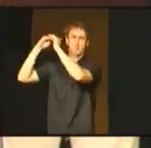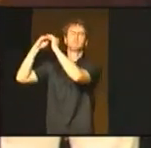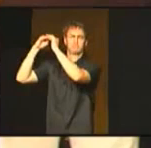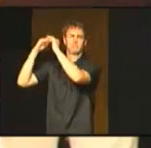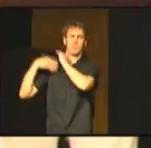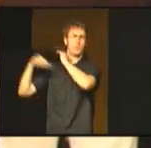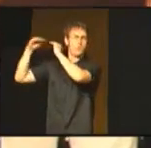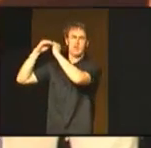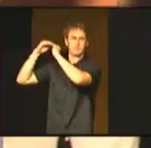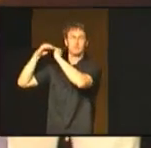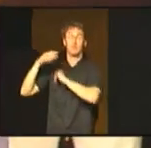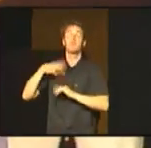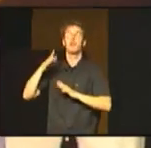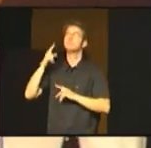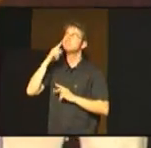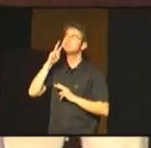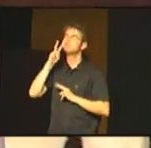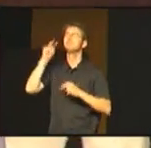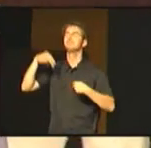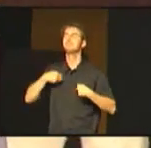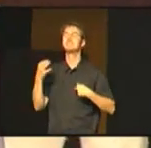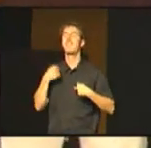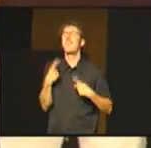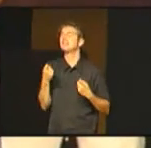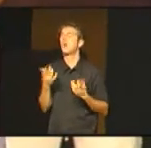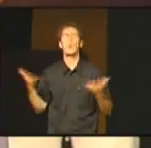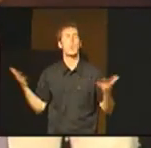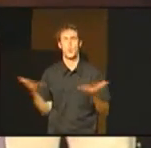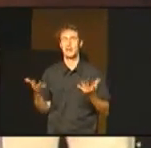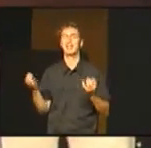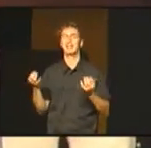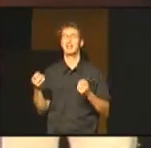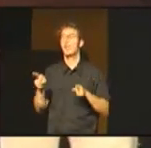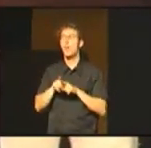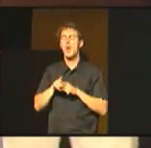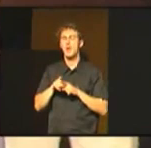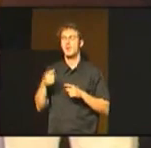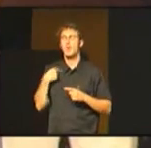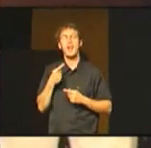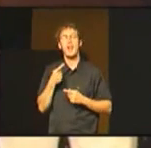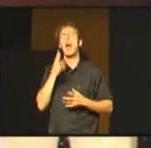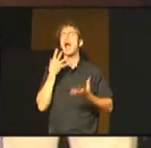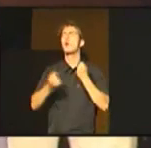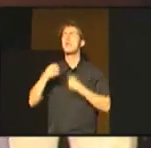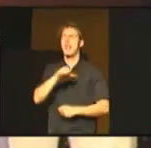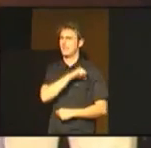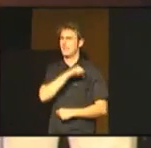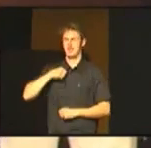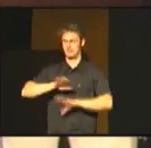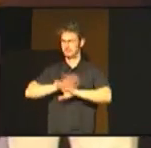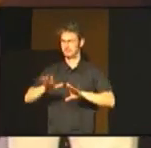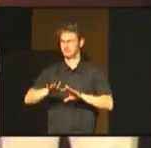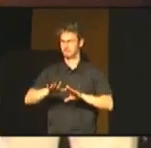altres coses, que necessitem urgentment disposar de sobirania fiscal, amb les